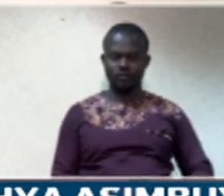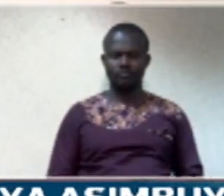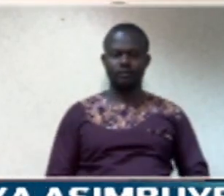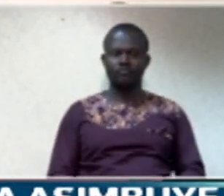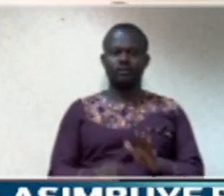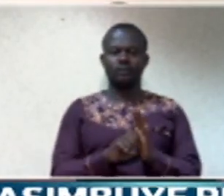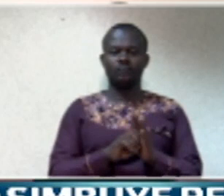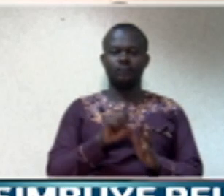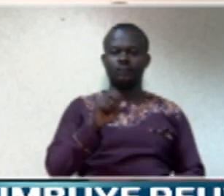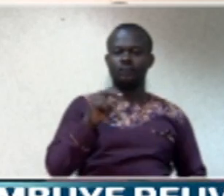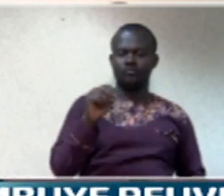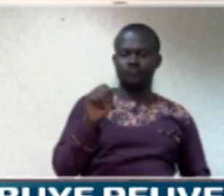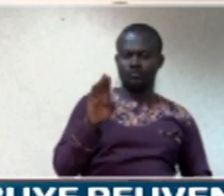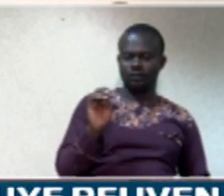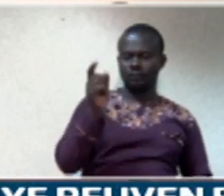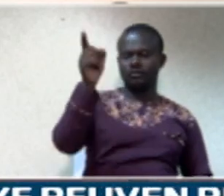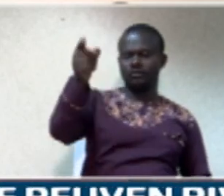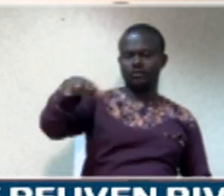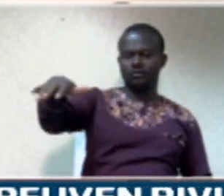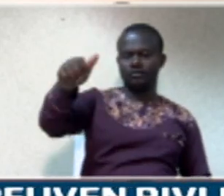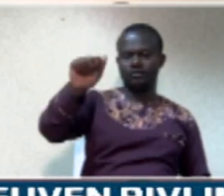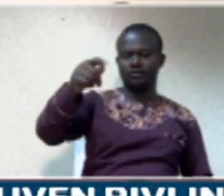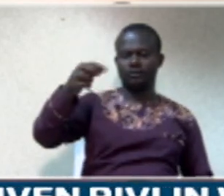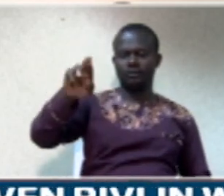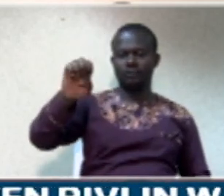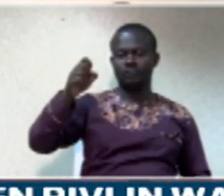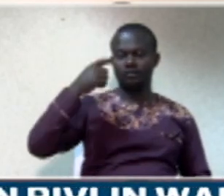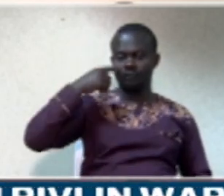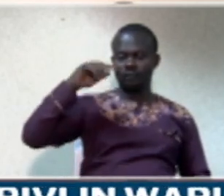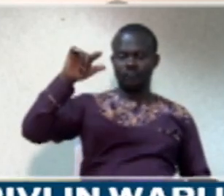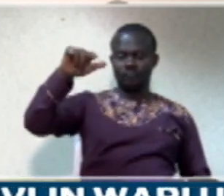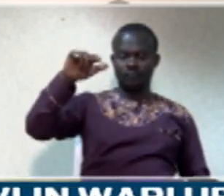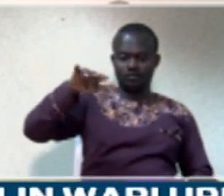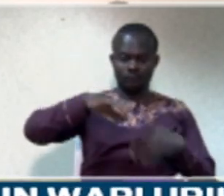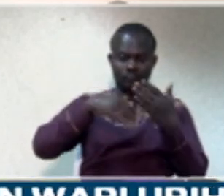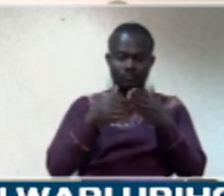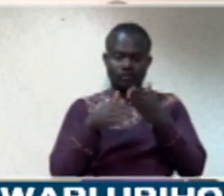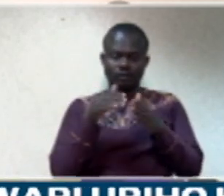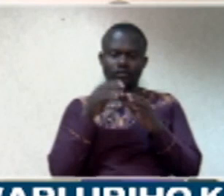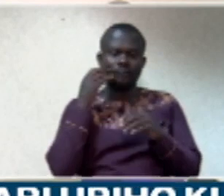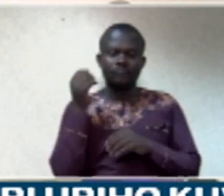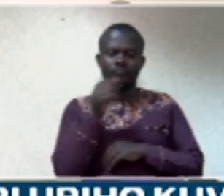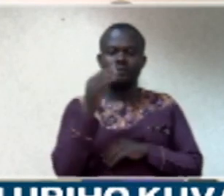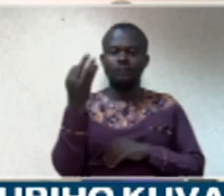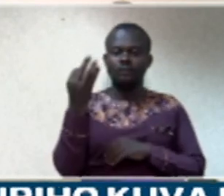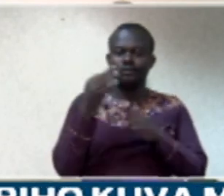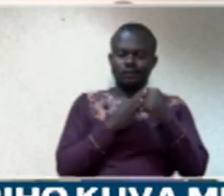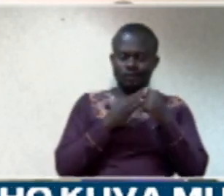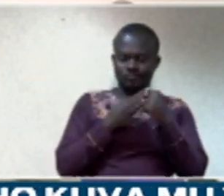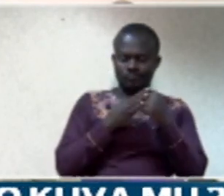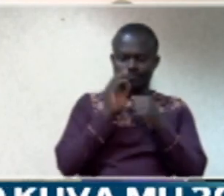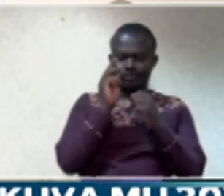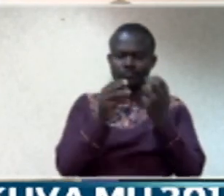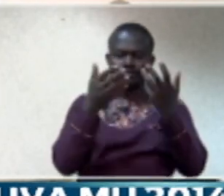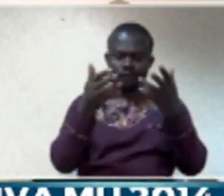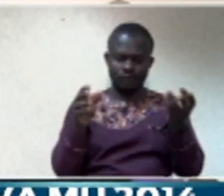ujya gahanga ugera hariya kukagera urabona uriya muhanda ukuntu urimo bubakwa mu kwezi kwa munani kuzajya gushira mu by'ukuri